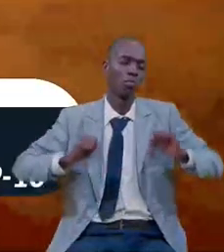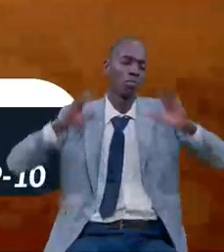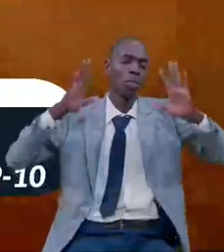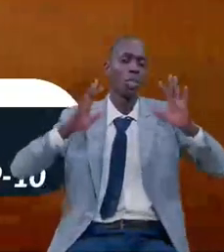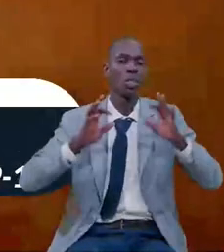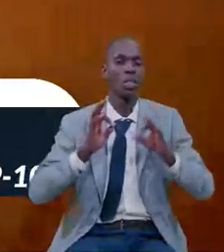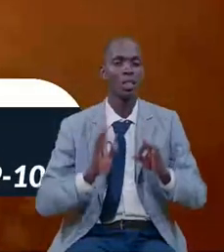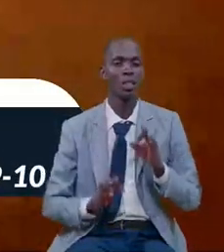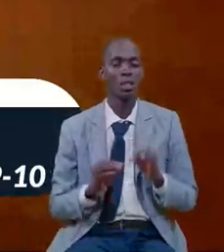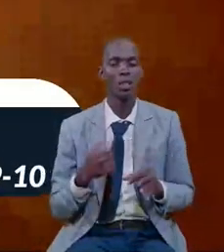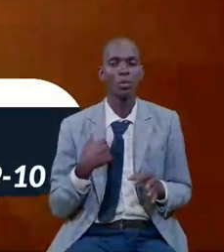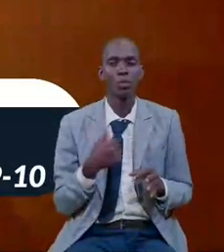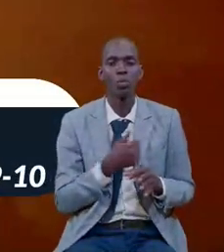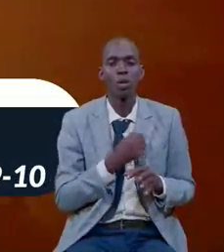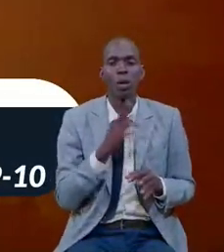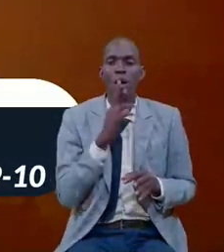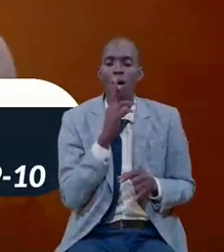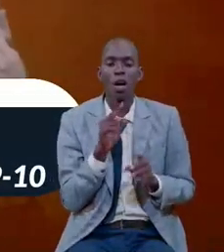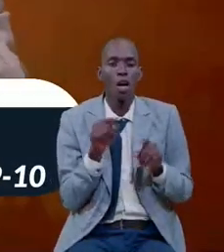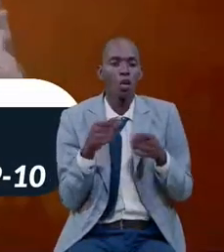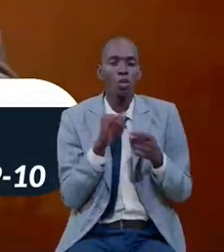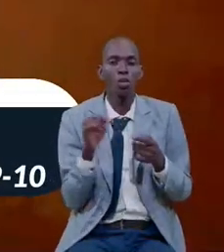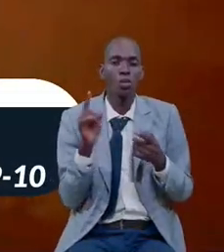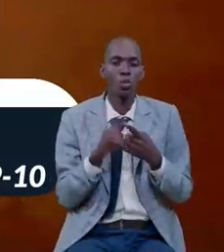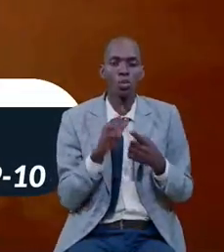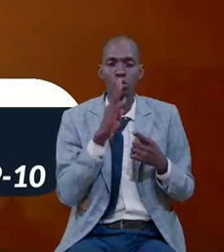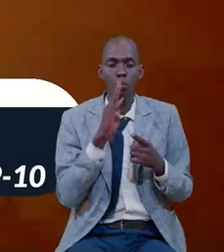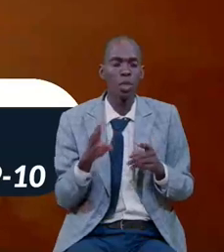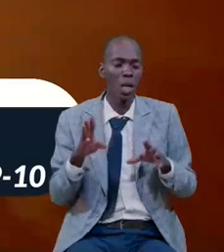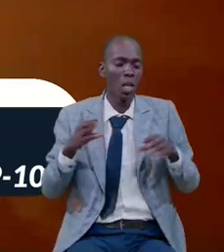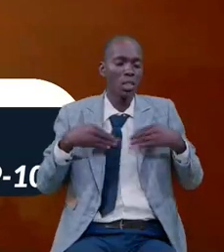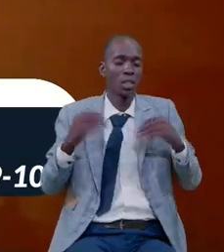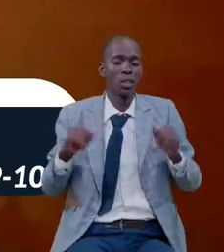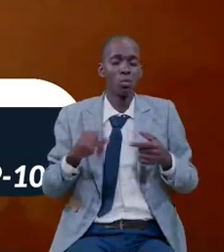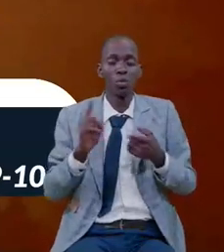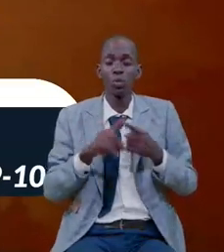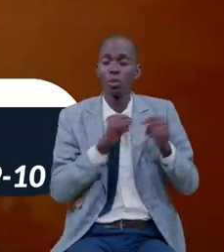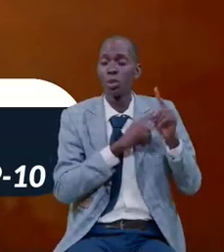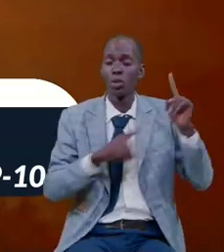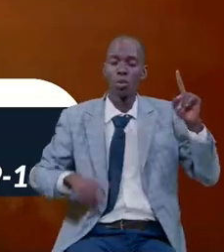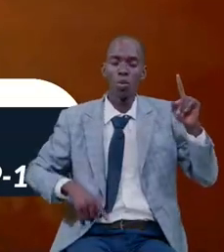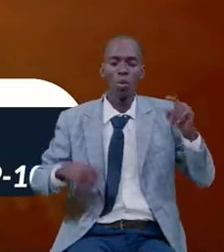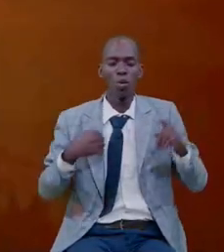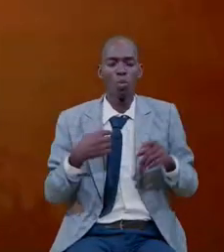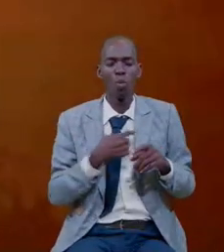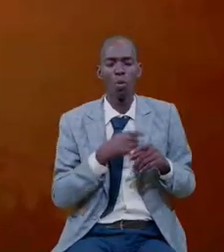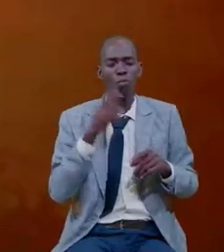Si nous serons acceptés par le Seigneur, il faut l'abandon total au